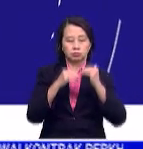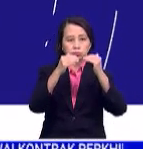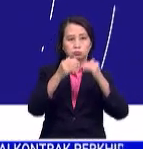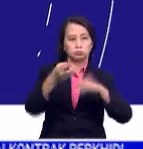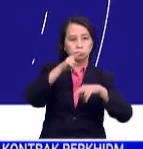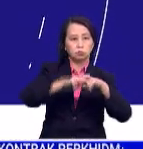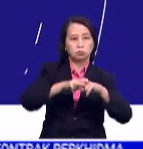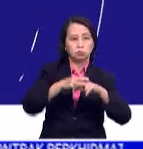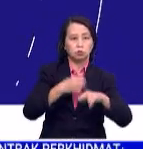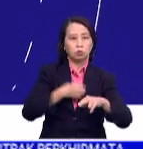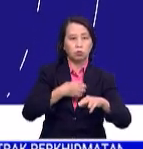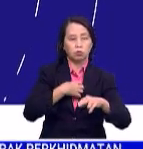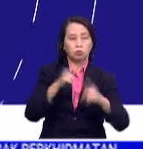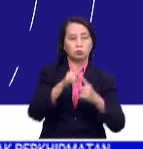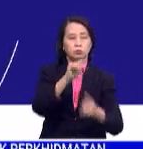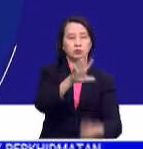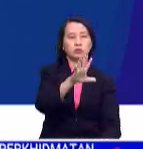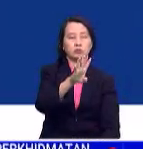aduan rangkaian kepada